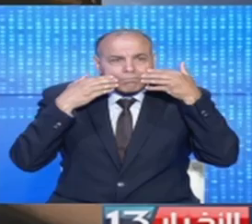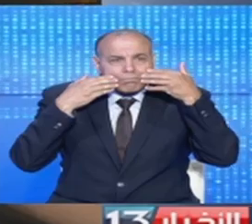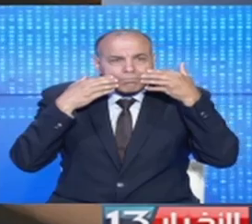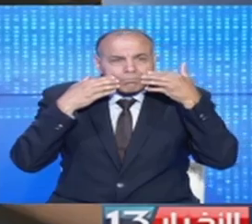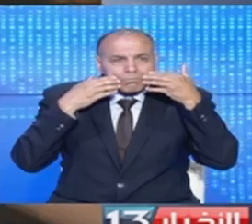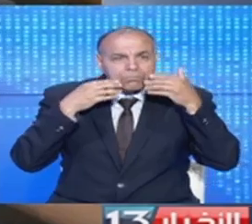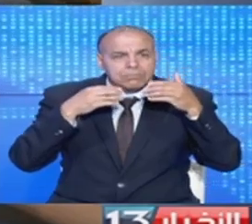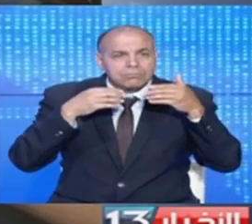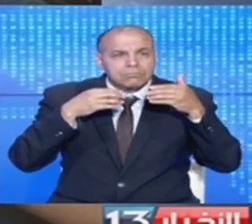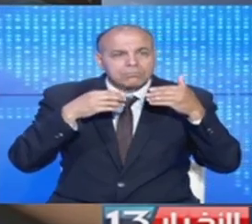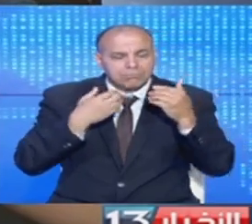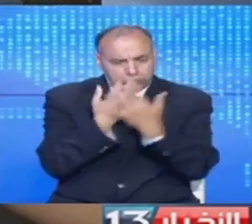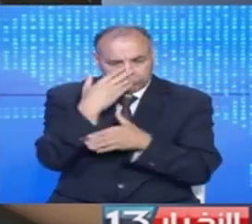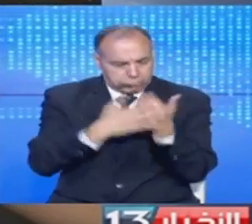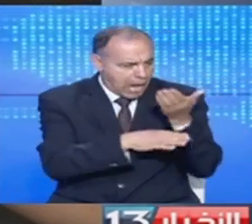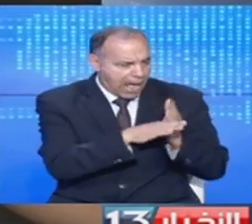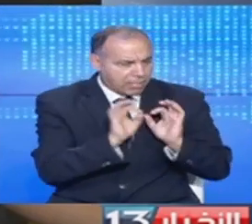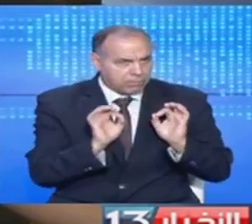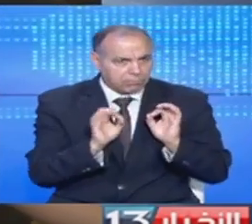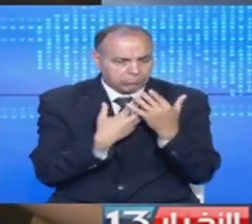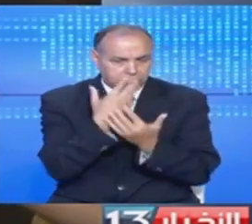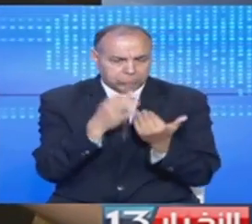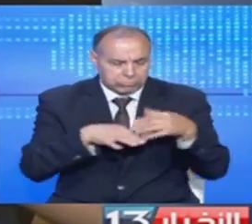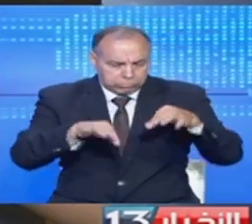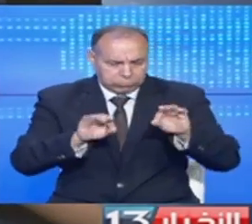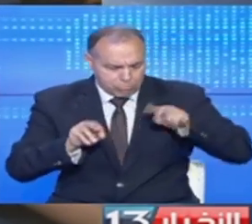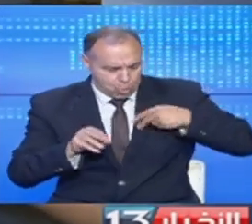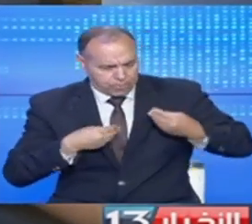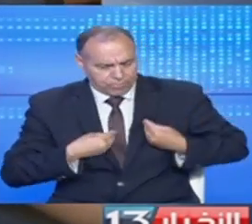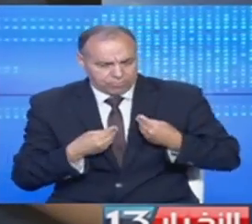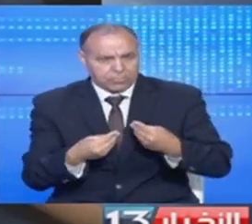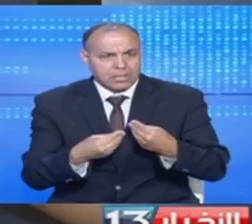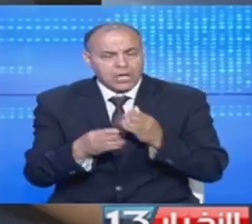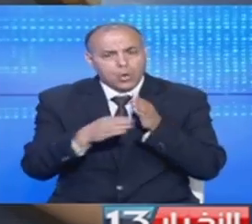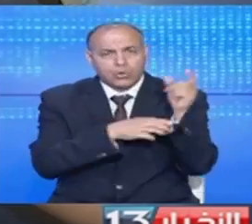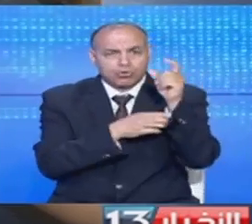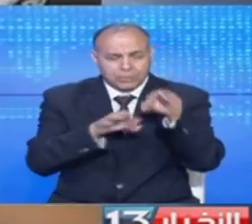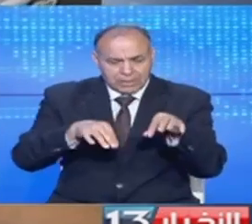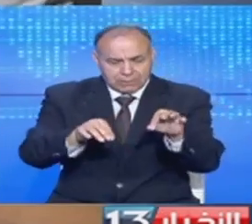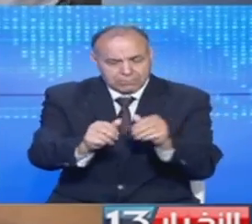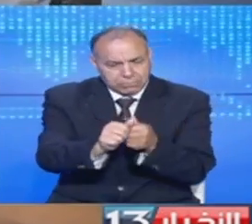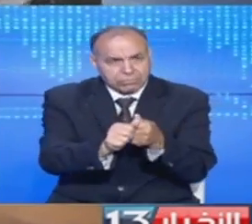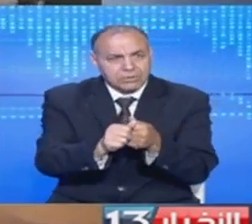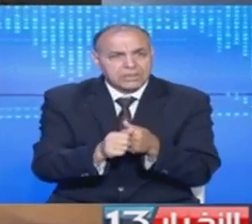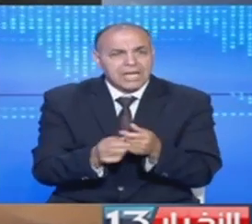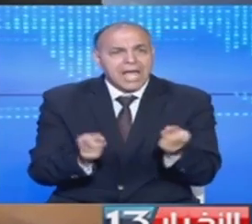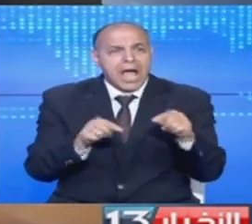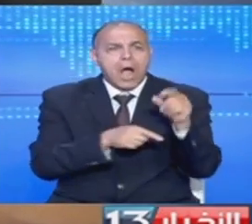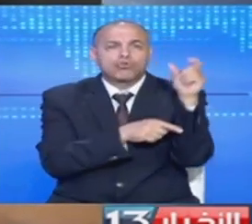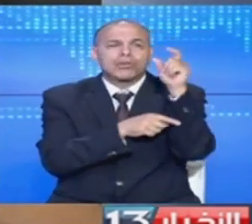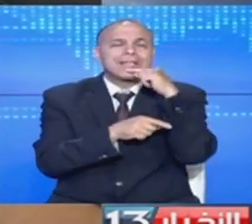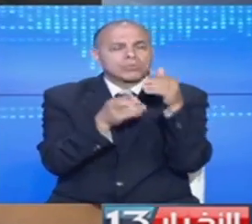باش يجي متوضي من داره، طلبناه باش يجيب سجاد تفيده في يدخل الجامع يحقق التباعد. اعاده فرش جامع